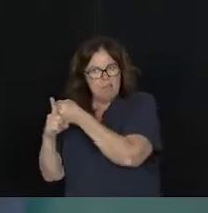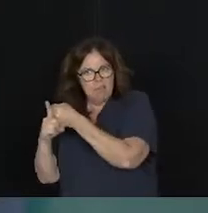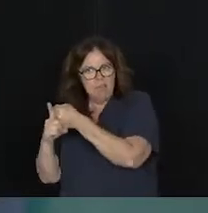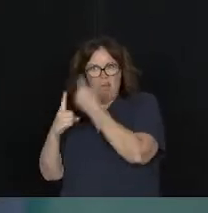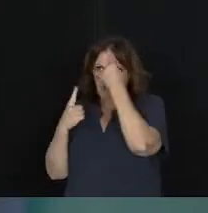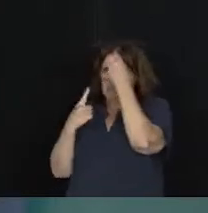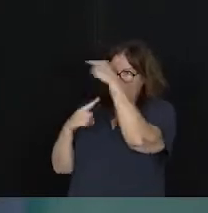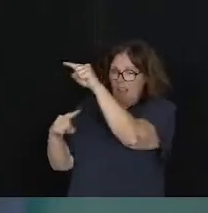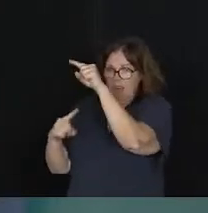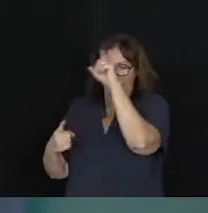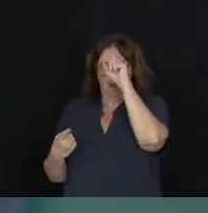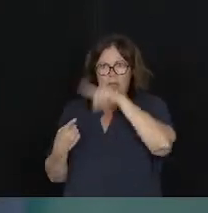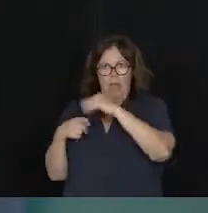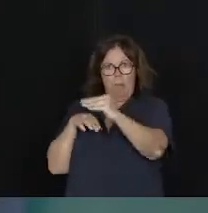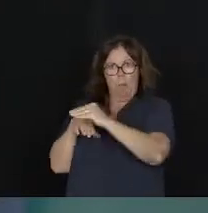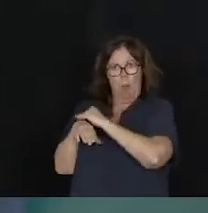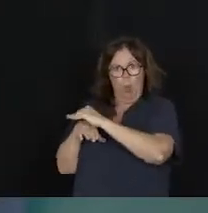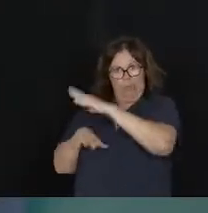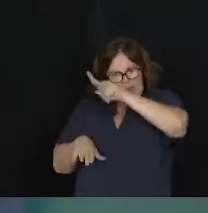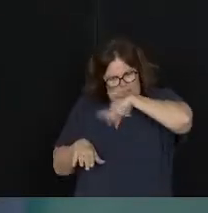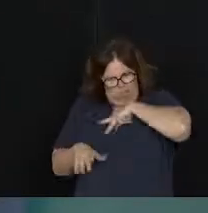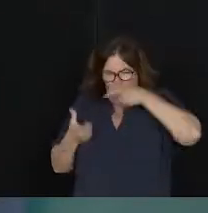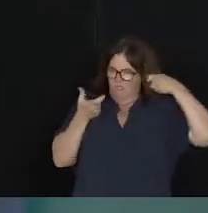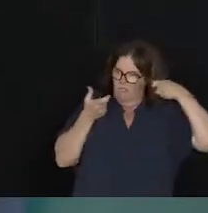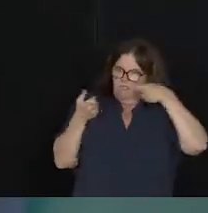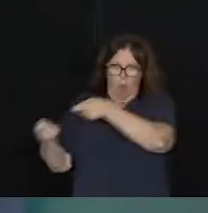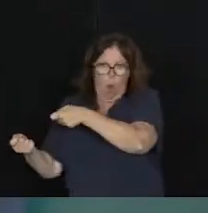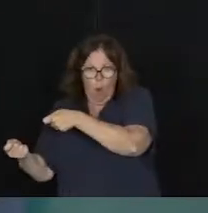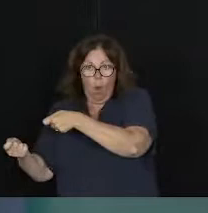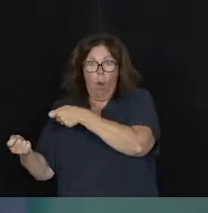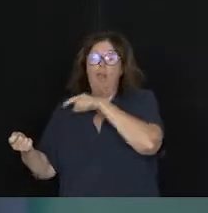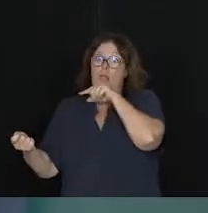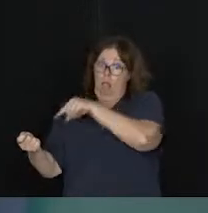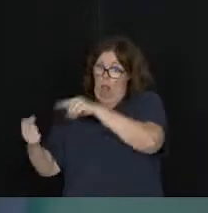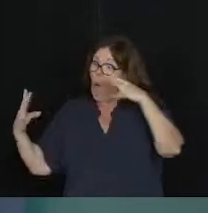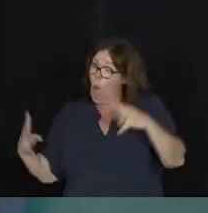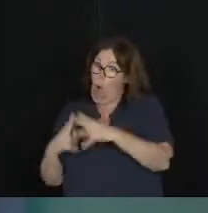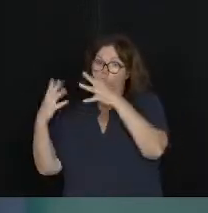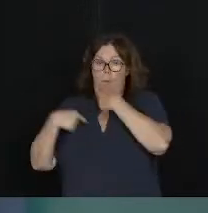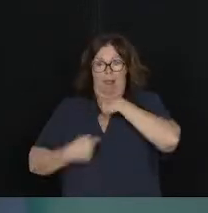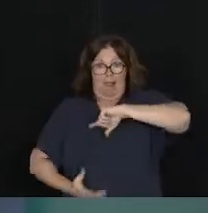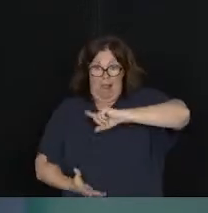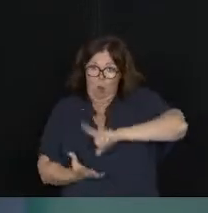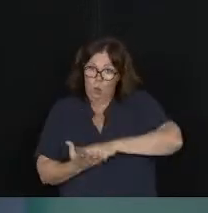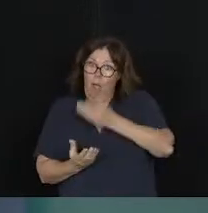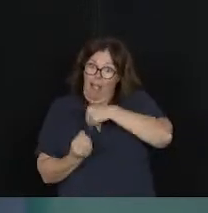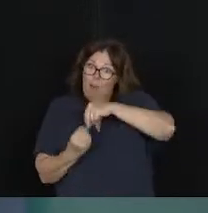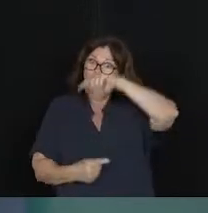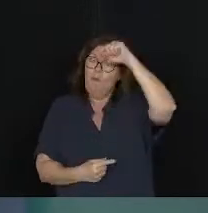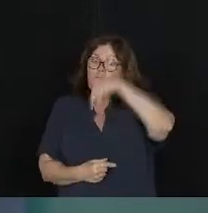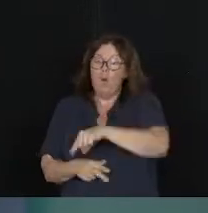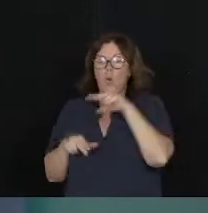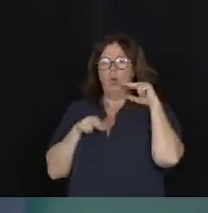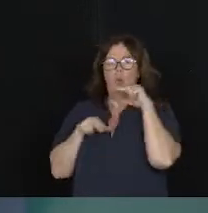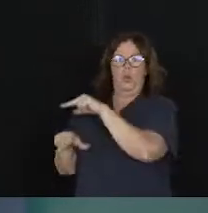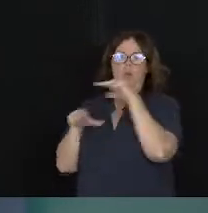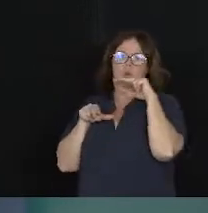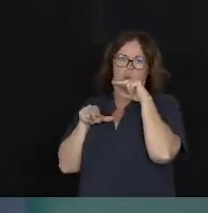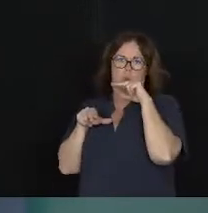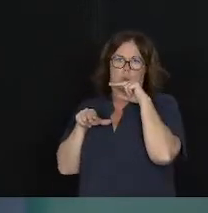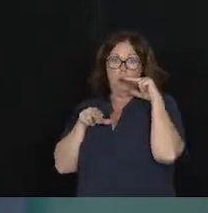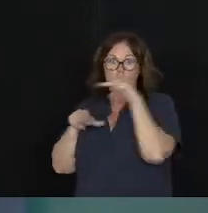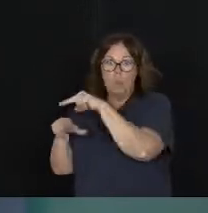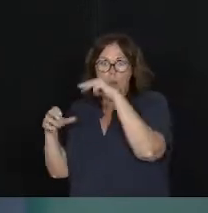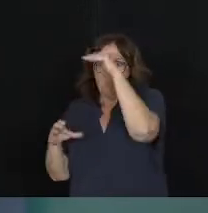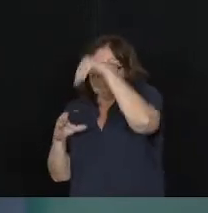politique dans des combats où l'on a désormais le droit, voire le devoir, de tuer, hein, dans un déchaînement